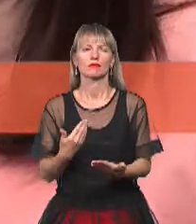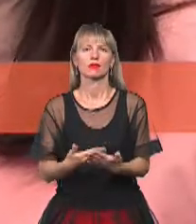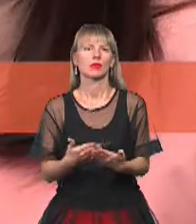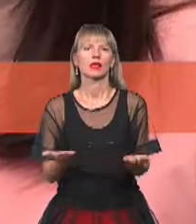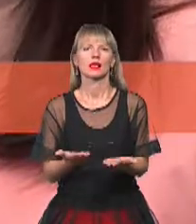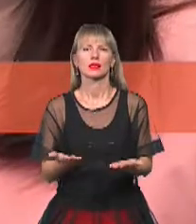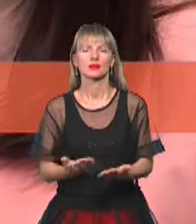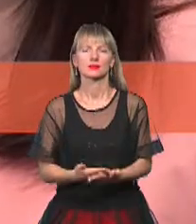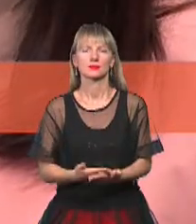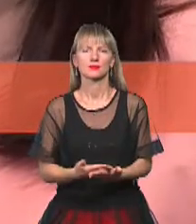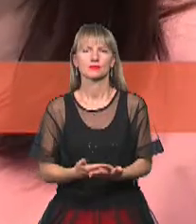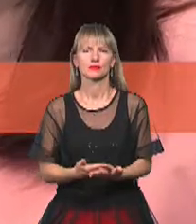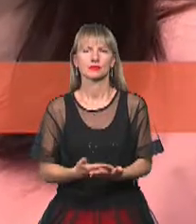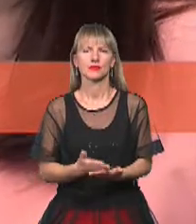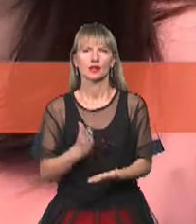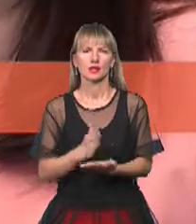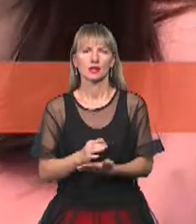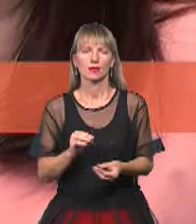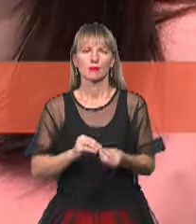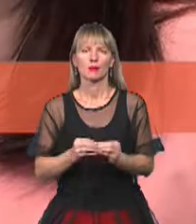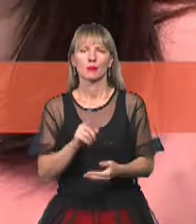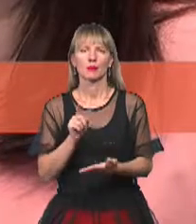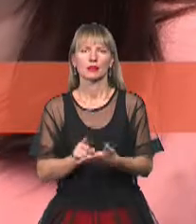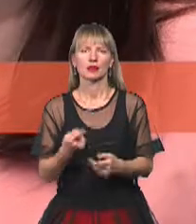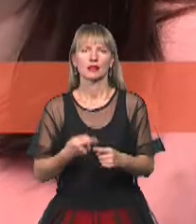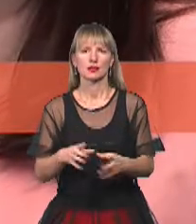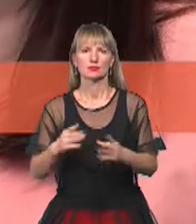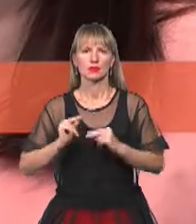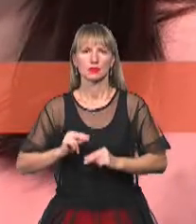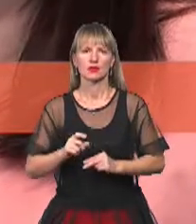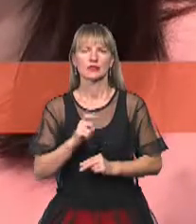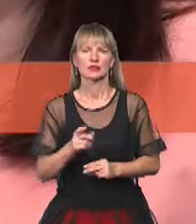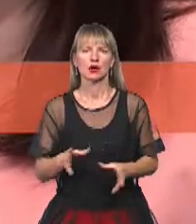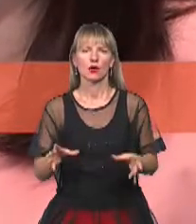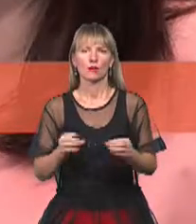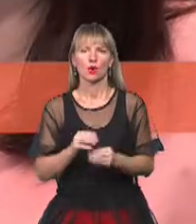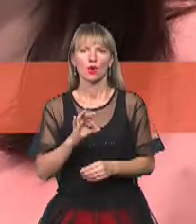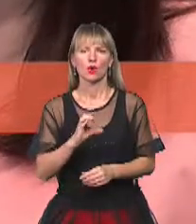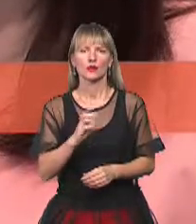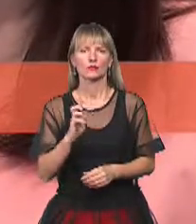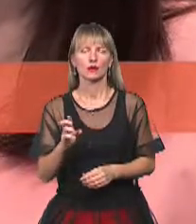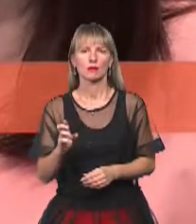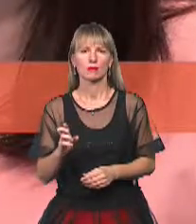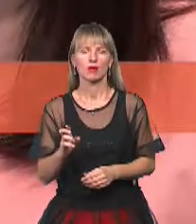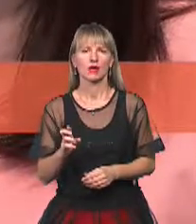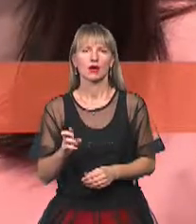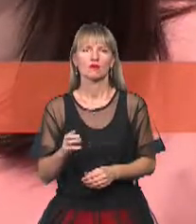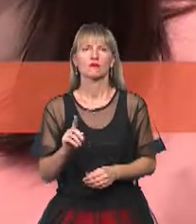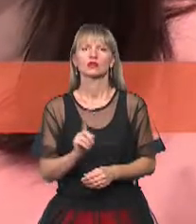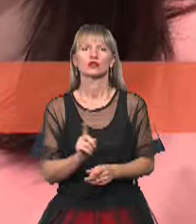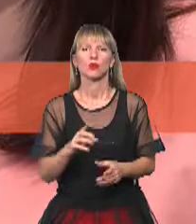чому? Досить такі з проблемних питань – це співпраця з об'єднанням співвласників багатоповерхових будинків.